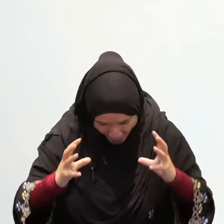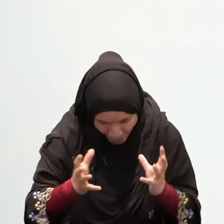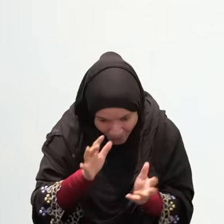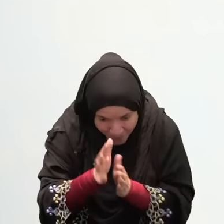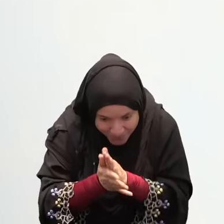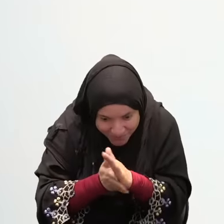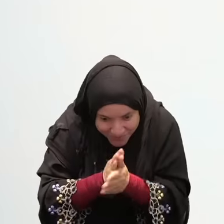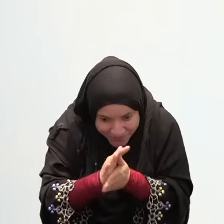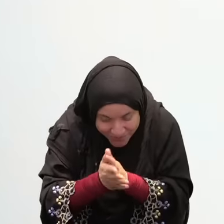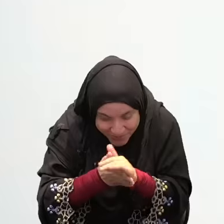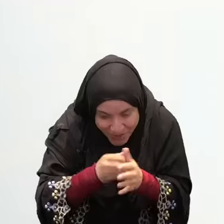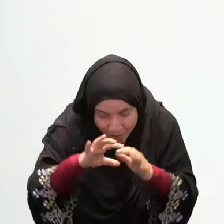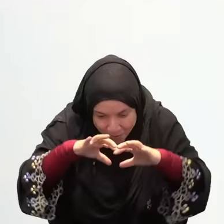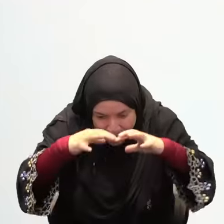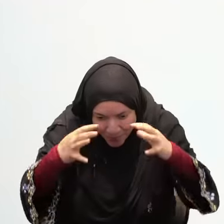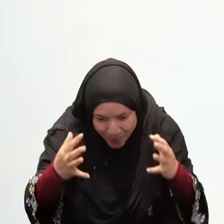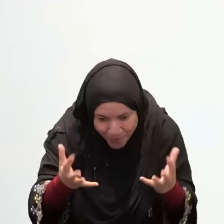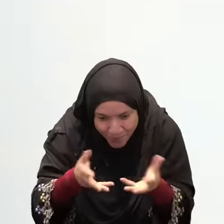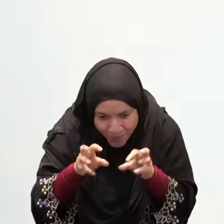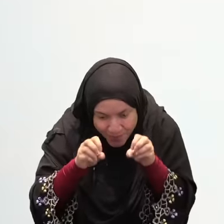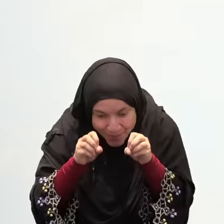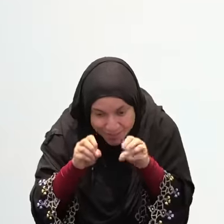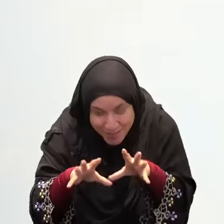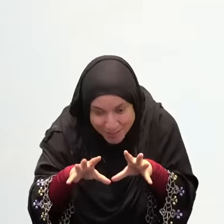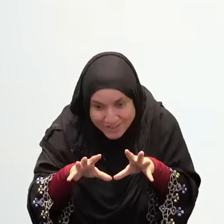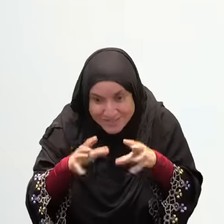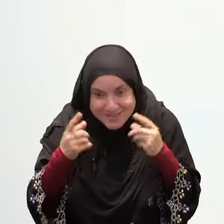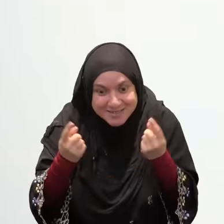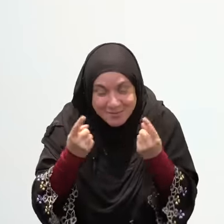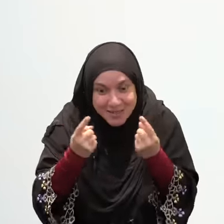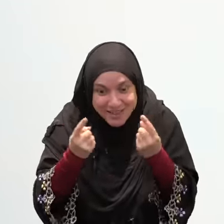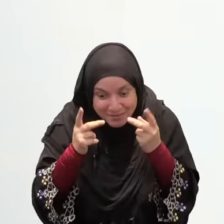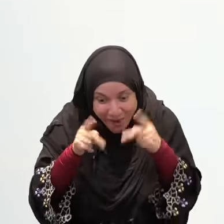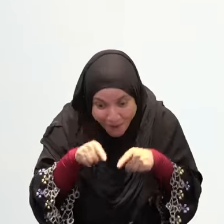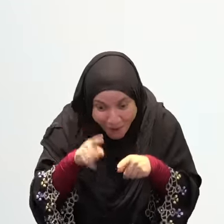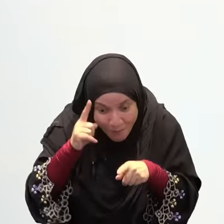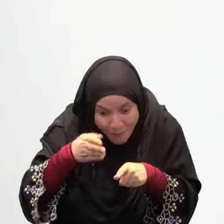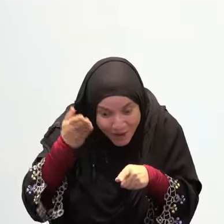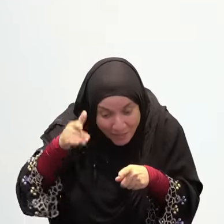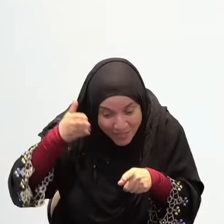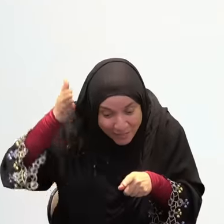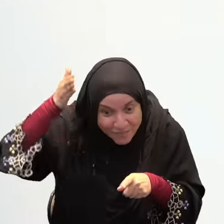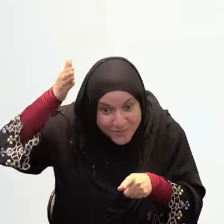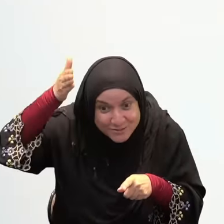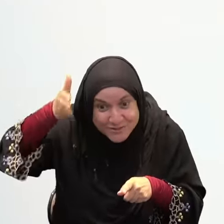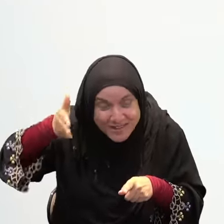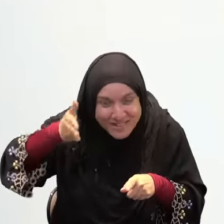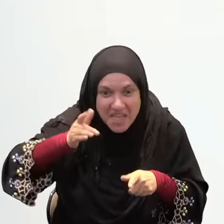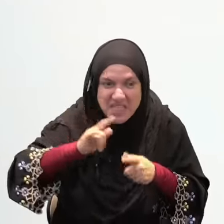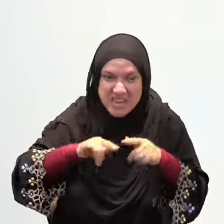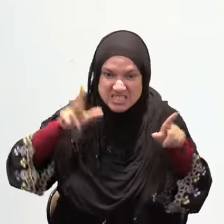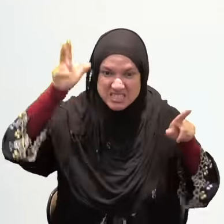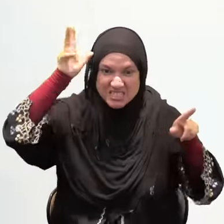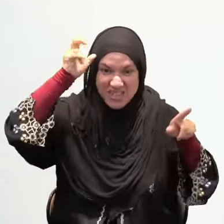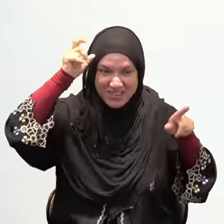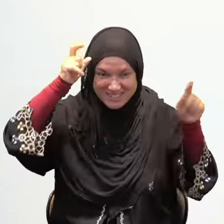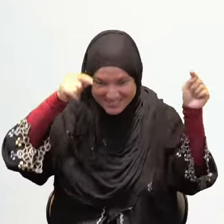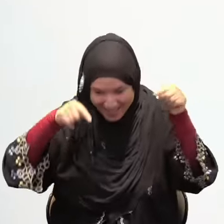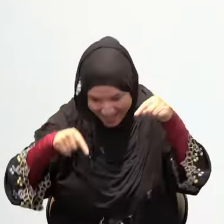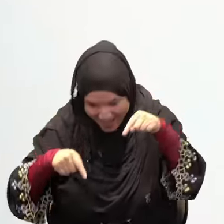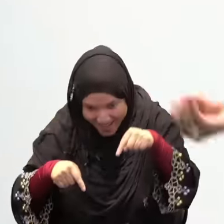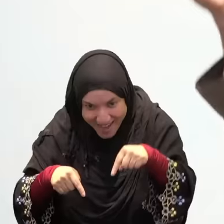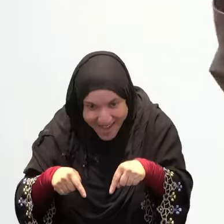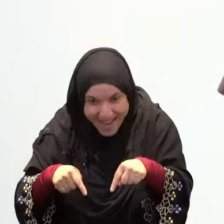And the Prophet ﷺ says, تِلْكَ الْكَلِمَةِ مِنَ الْحَقِّ. They take one word of truth, يَزِيدُونَ مَعَهَا مِئَةَ